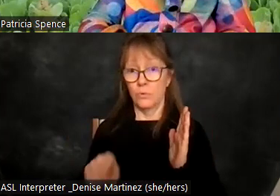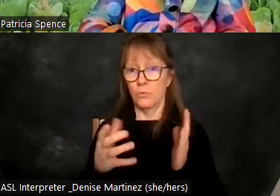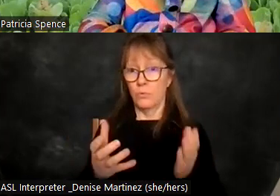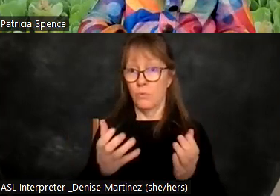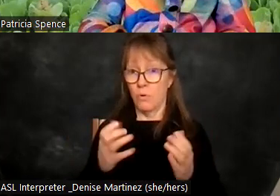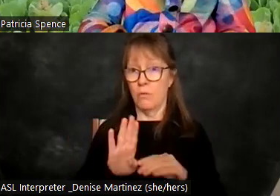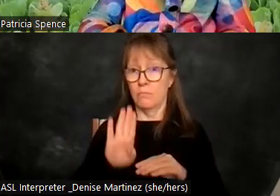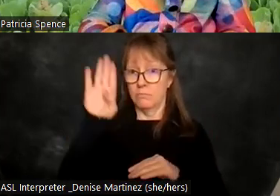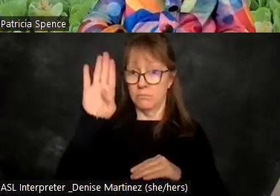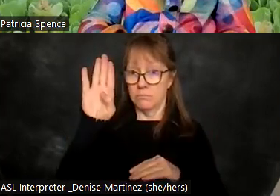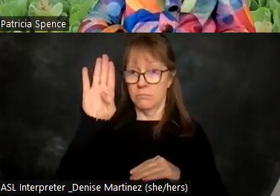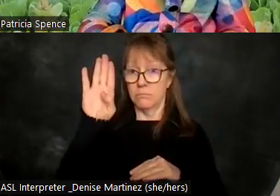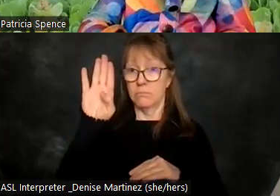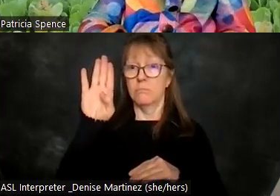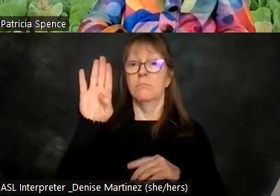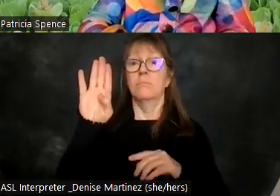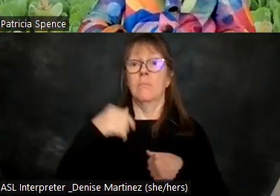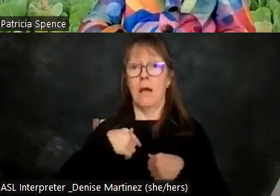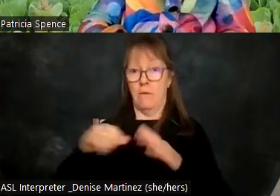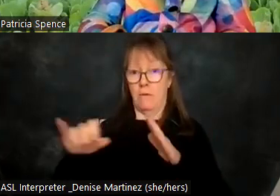Zoom là, et m'a pas accès pour parler.